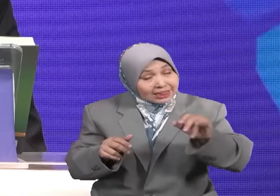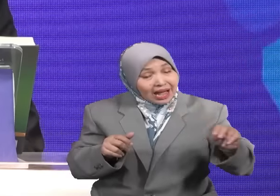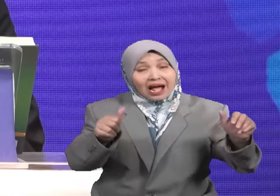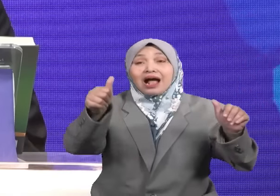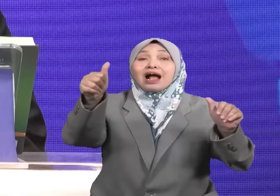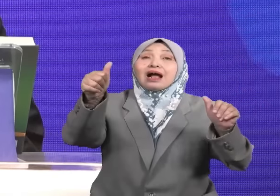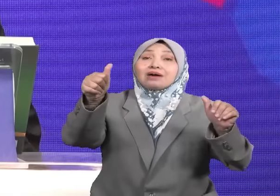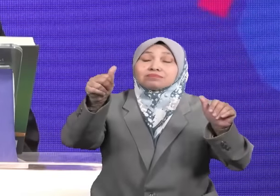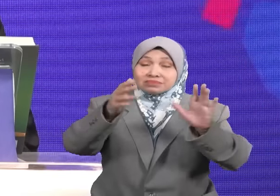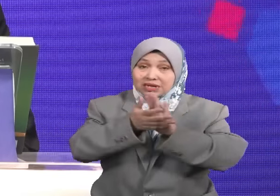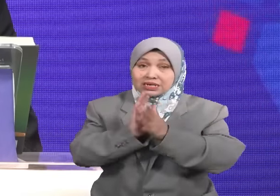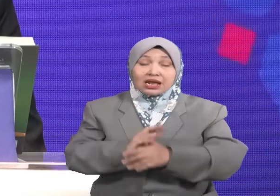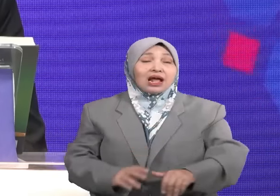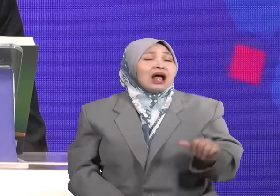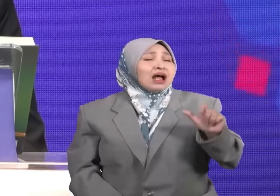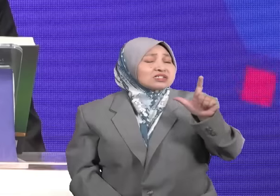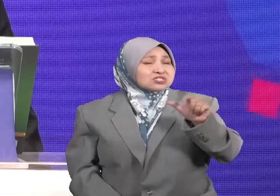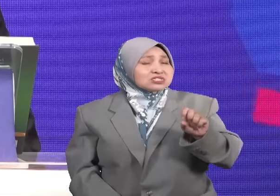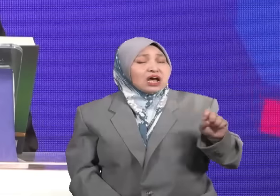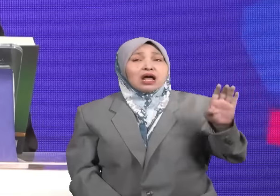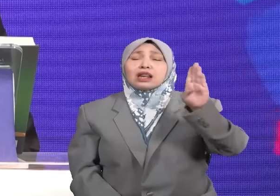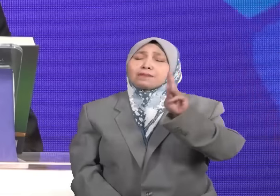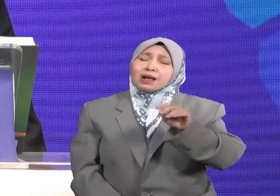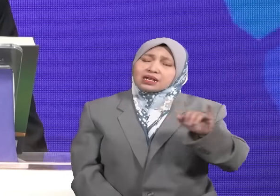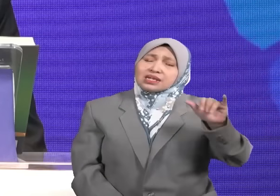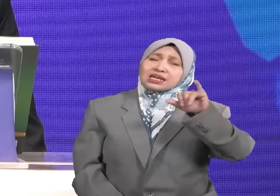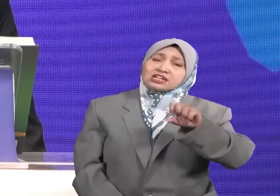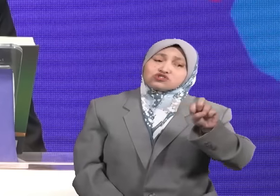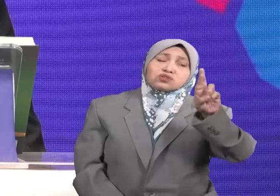ayatin. Sal bani